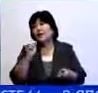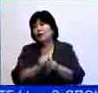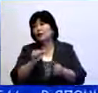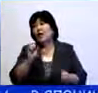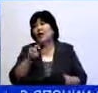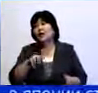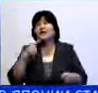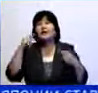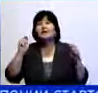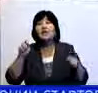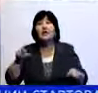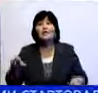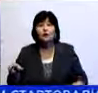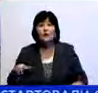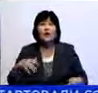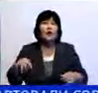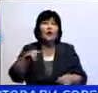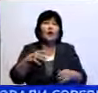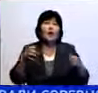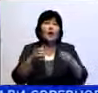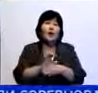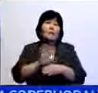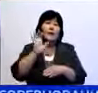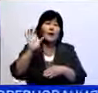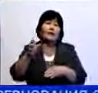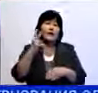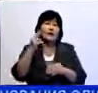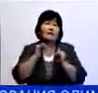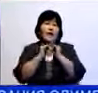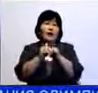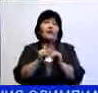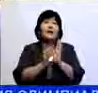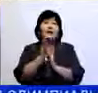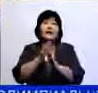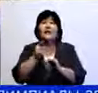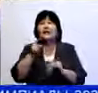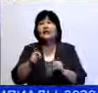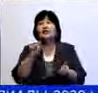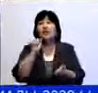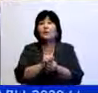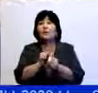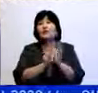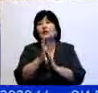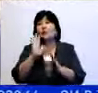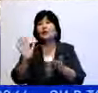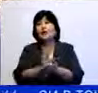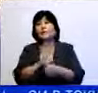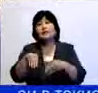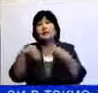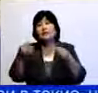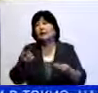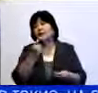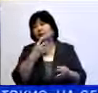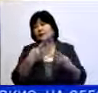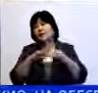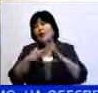райских скотоводов в район от имени компании отправлены два камаза с сеном тысячи прессов люцерны и будут бесплатно переданы малоимущим